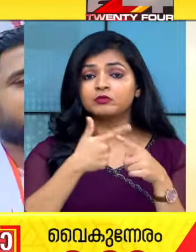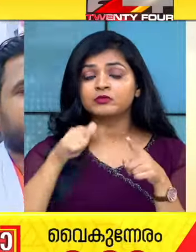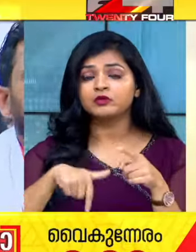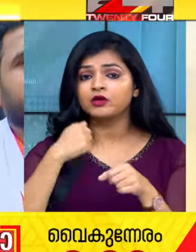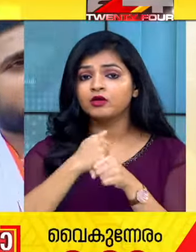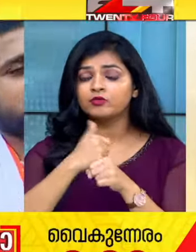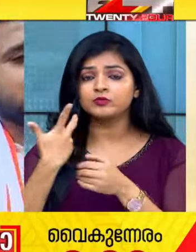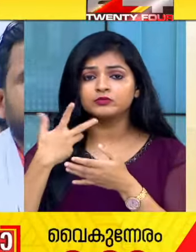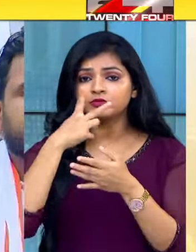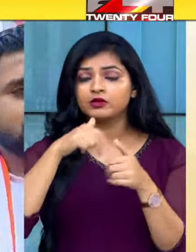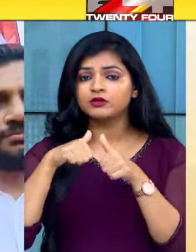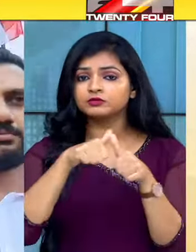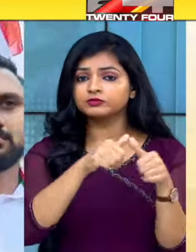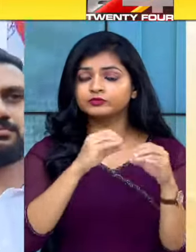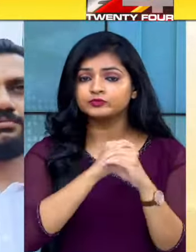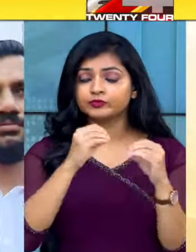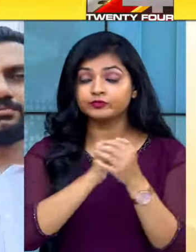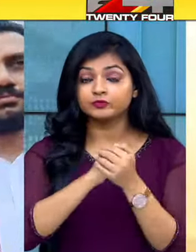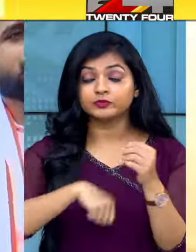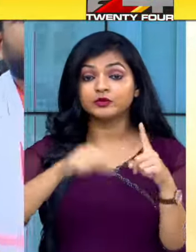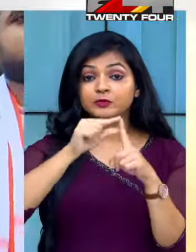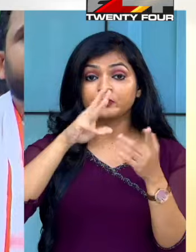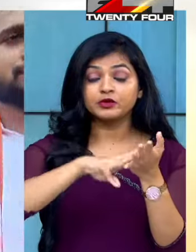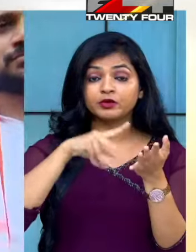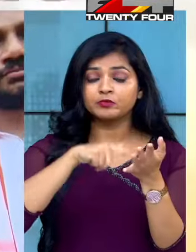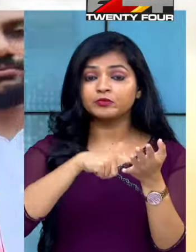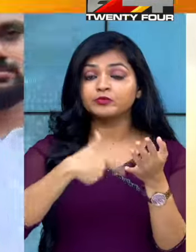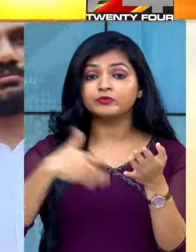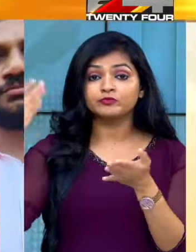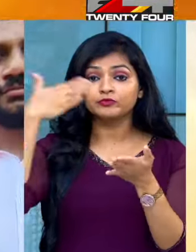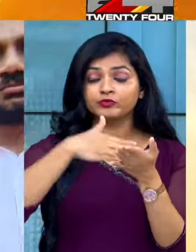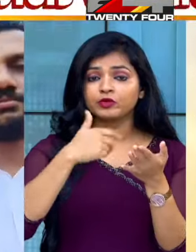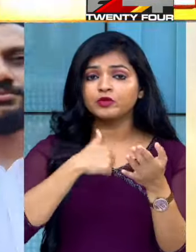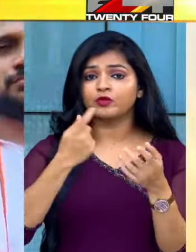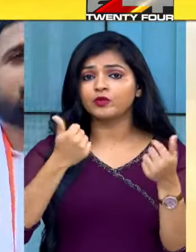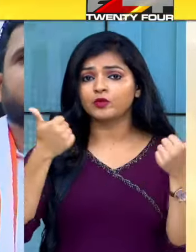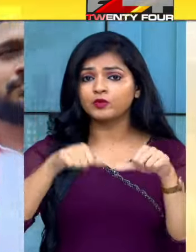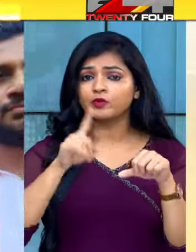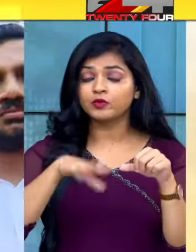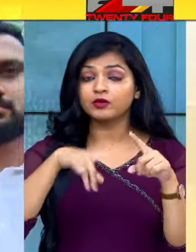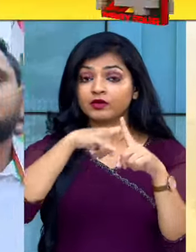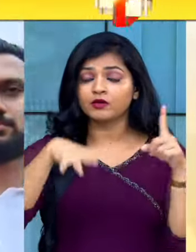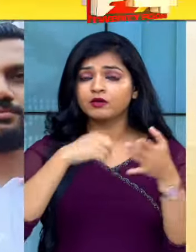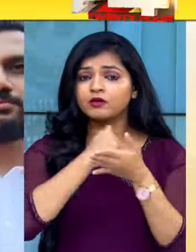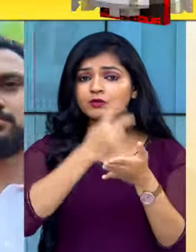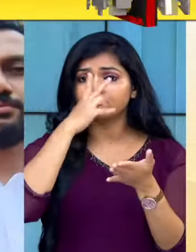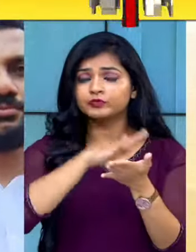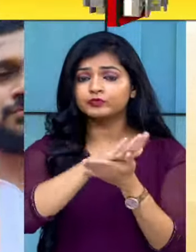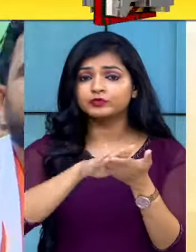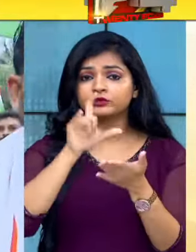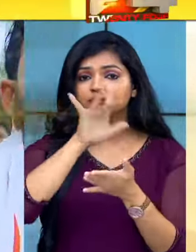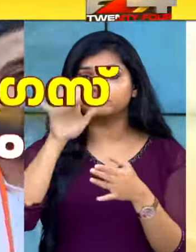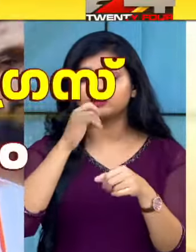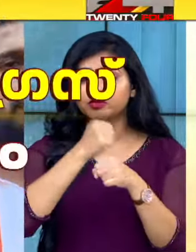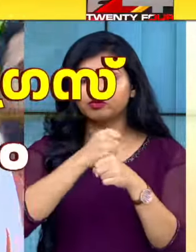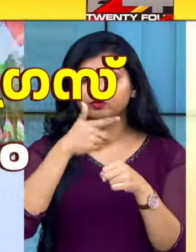ഇന്ത്യയുടെ പ്രധാനമന്ത്രി വന്ന പണം നമ്മുടെ ഖജനാവിൽ നഷ്ടമായതല്ലാതെ പ്രധാനമന്ത്രിയുടെ വിസിറ്റ് കൊണ്ട് കേരളത്തിൽ എന്ത് മെച്ചമുണ്ടായത്? അപ്പോൾ അതടക്കമുള്ള ജനങ്ങളെ